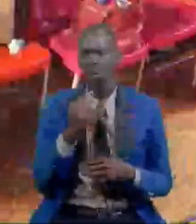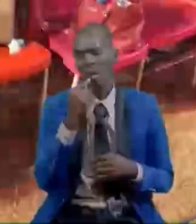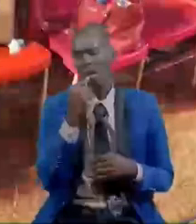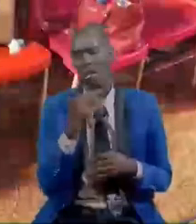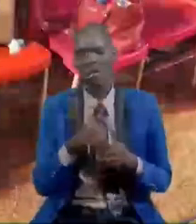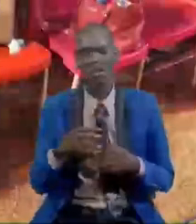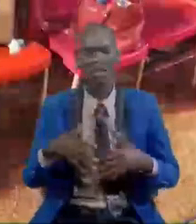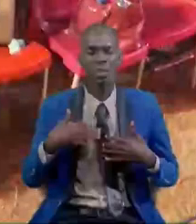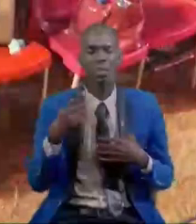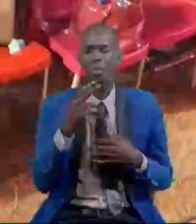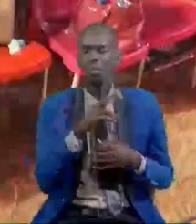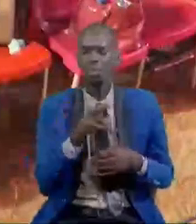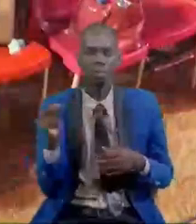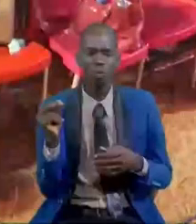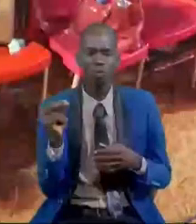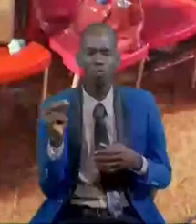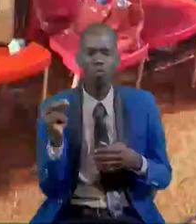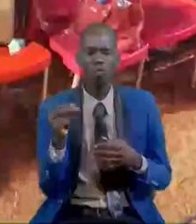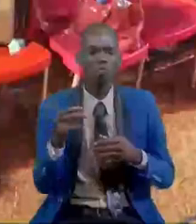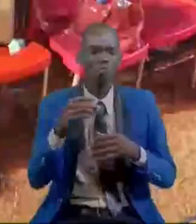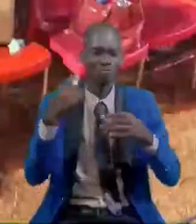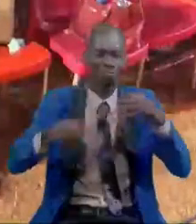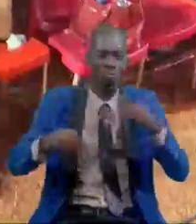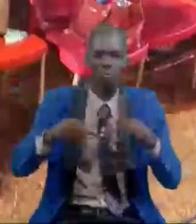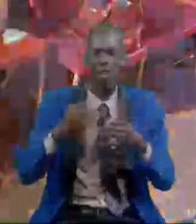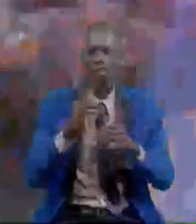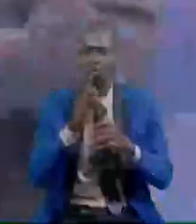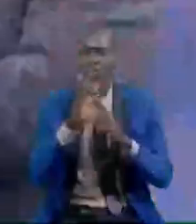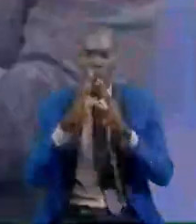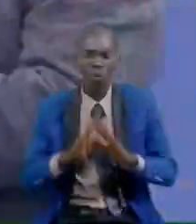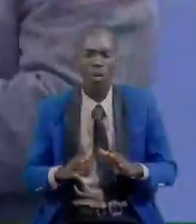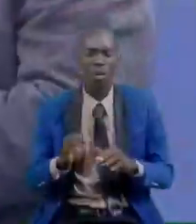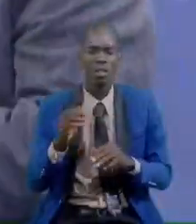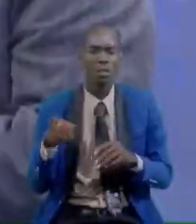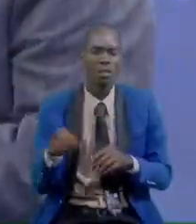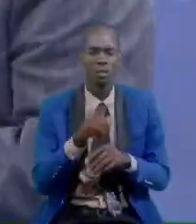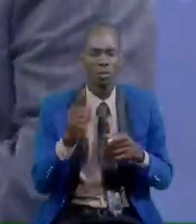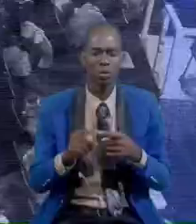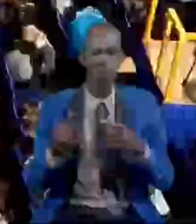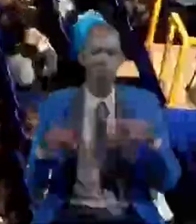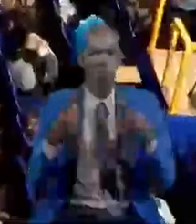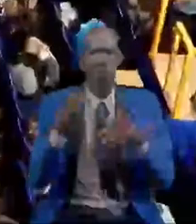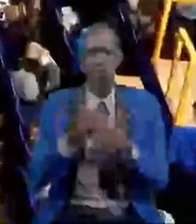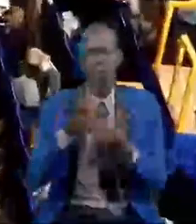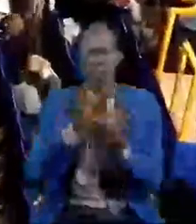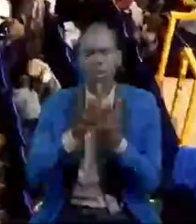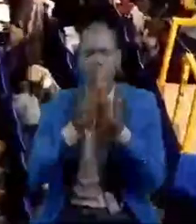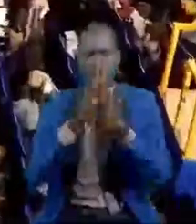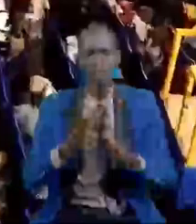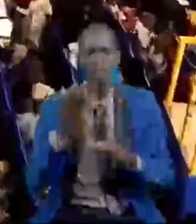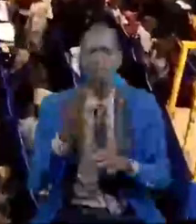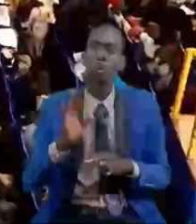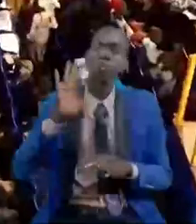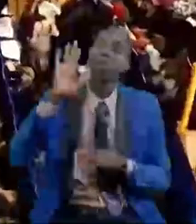vie, pas de condamnation. Affranchis-les pour qu'ils aillent dans la paix de ton salut au nom